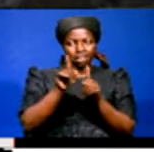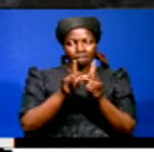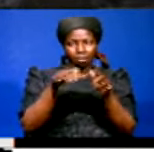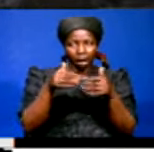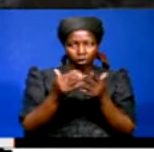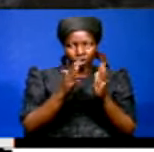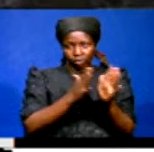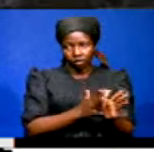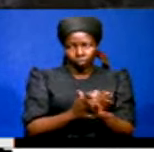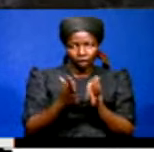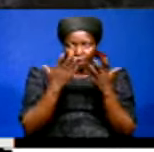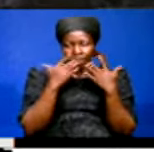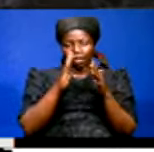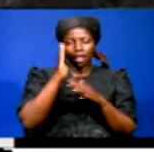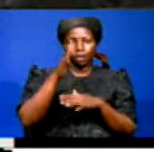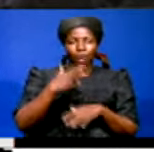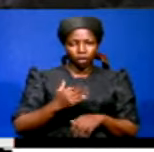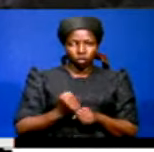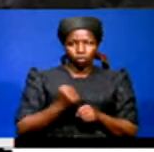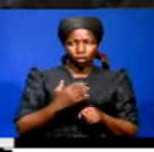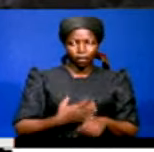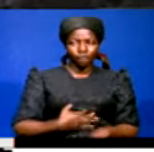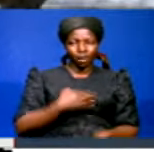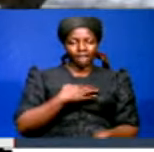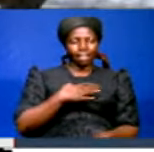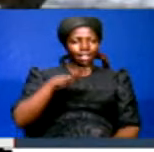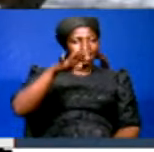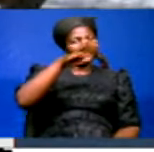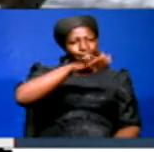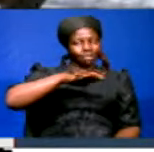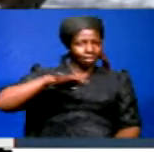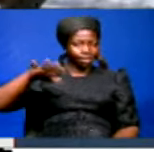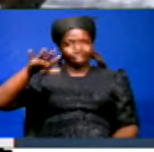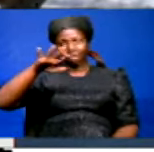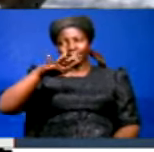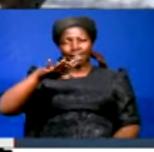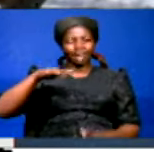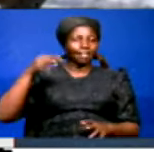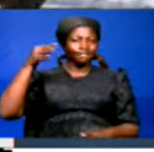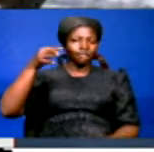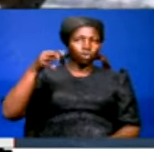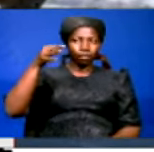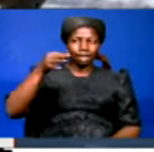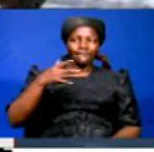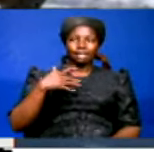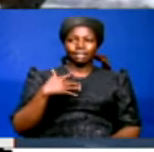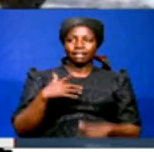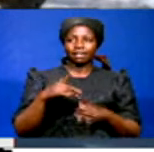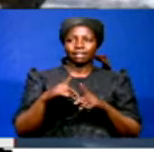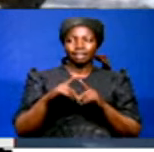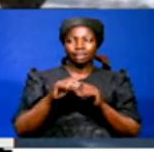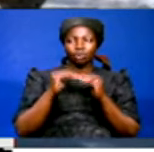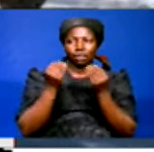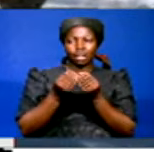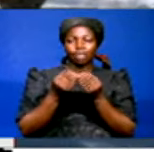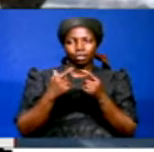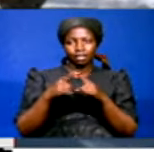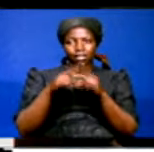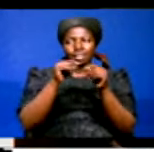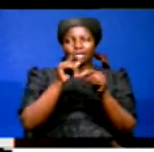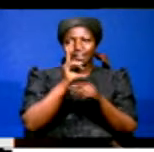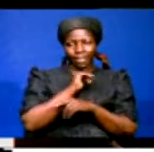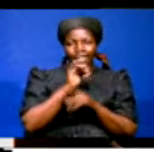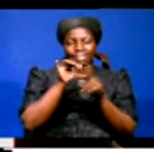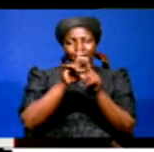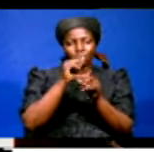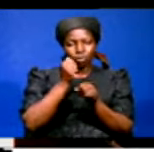watafanya matembezi kadhaa ya angani katika siku zijazo, lilisema shirika hilo. Aidha, kazi za uwekaji